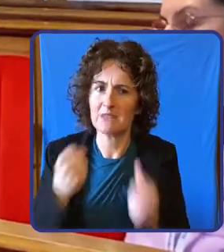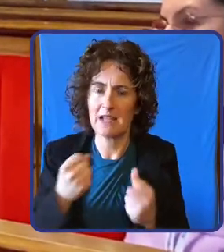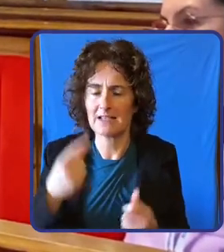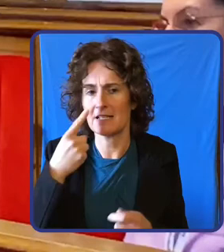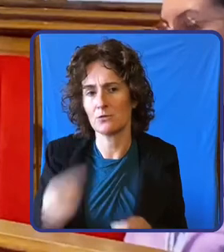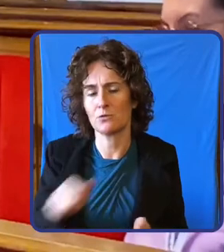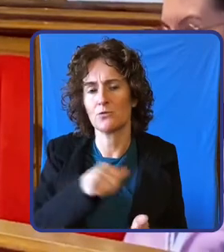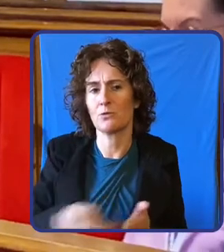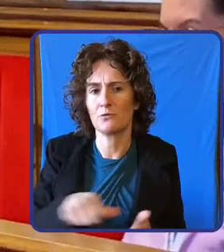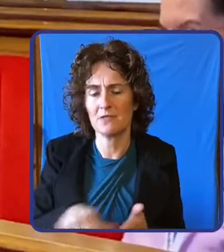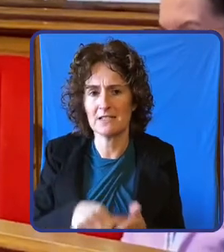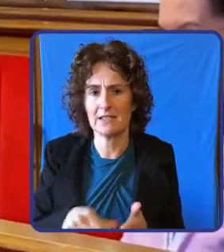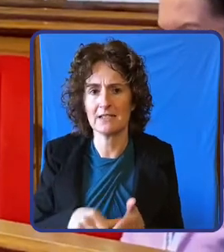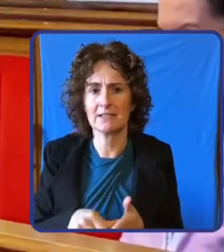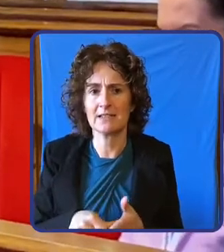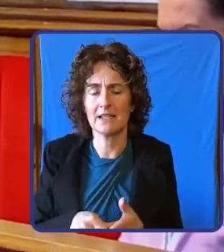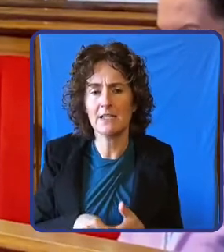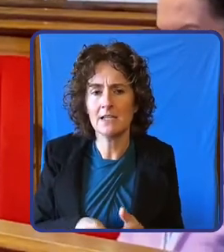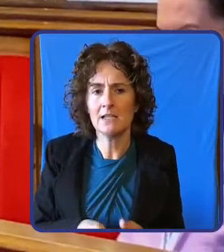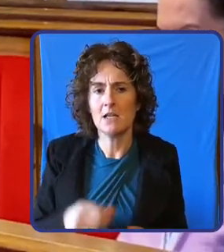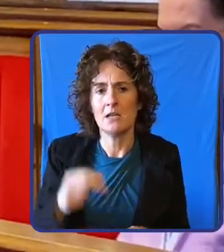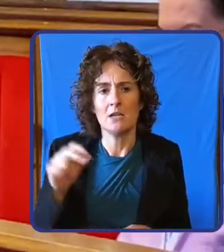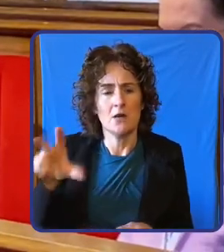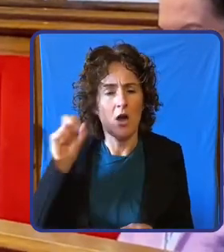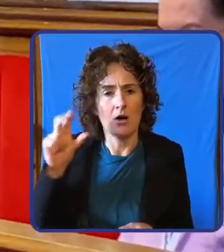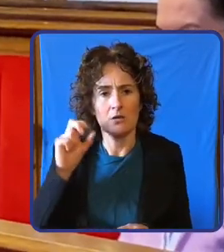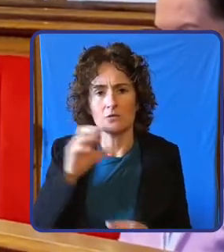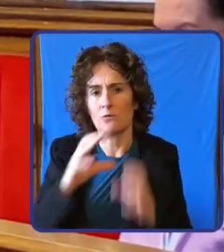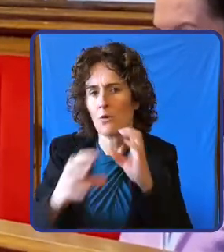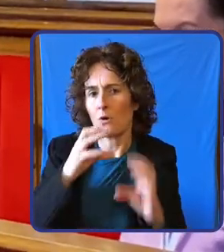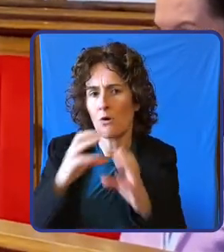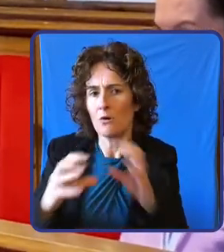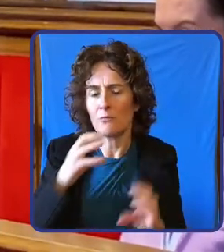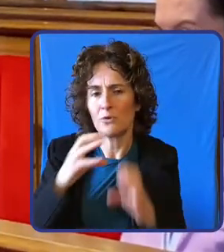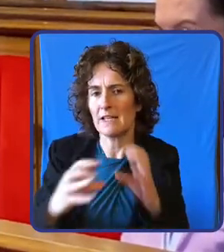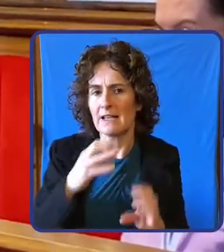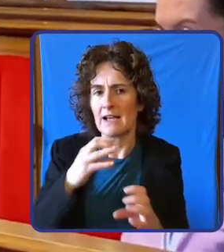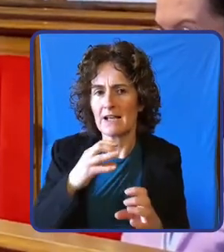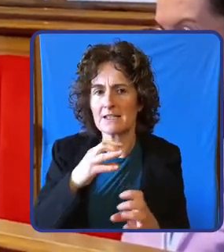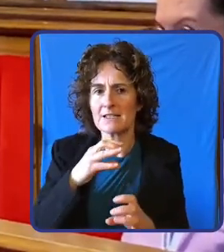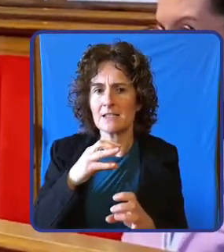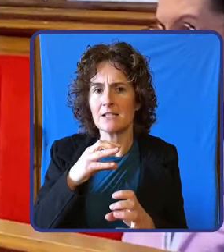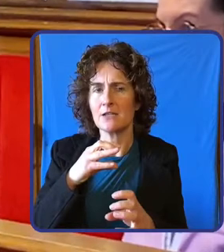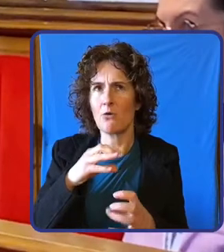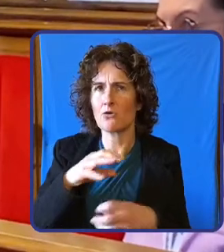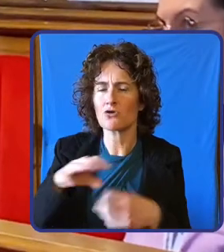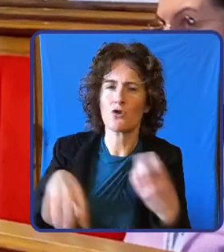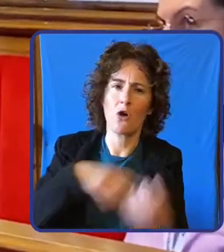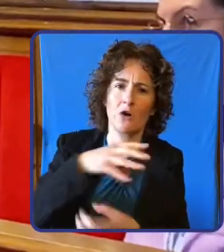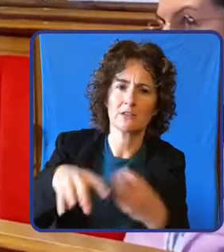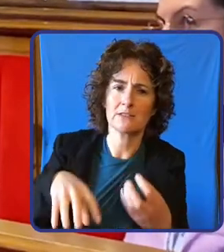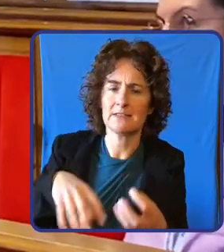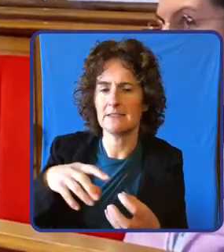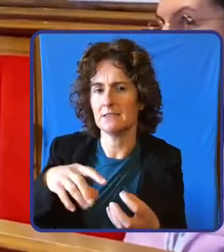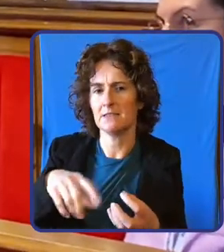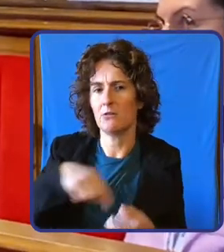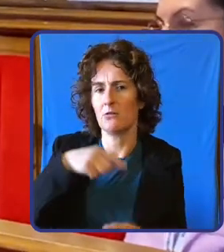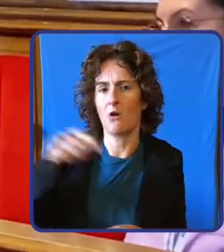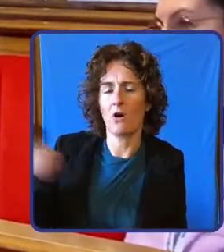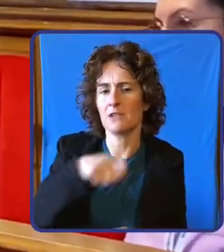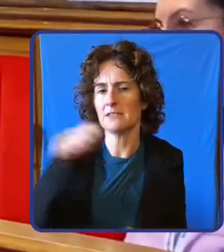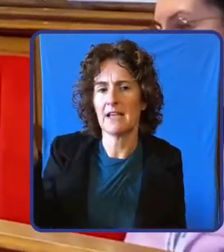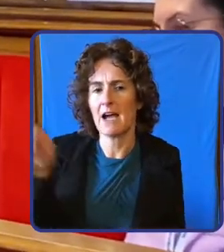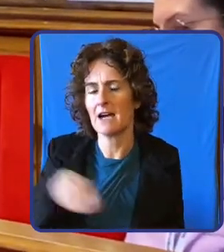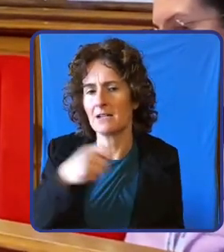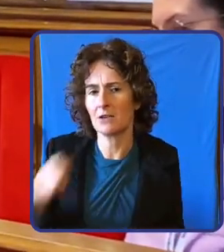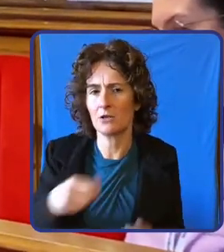komolyak ezek a kommunikációs hadjáratai polgármester úrnak. 3 hete indította a hivatal, ráadásul még nem is magánszemély, hanem a polgármesteri hivatal